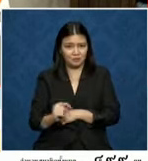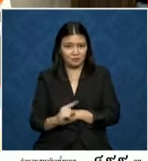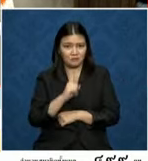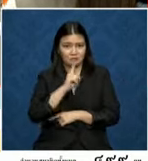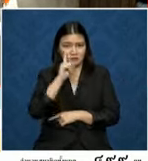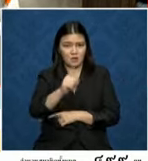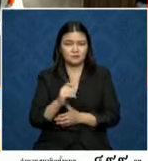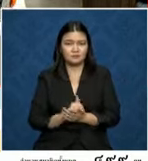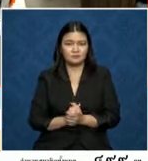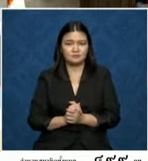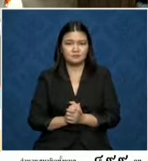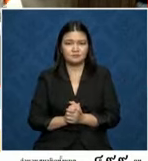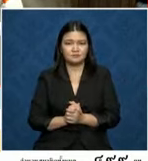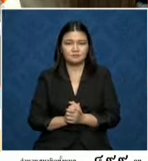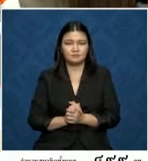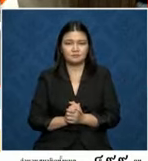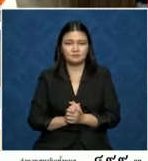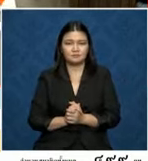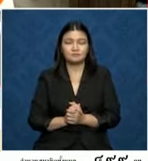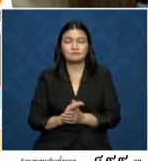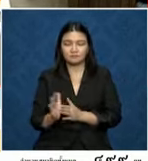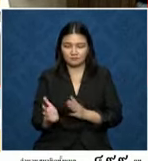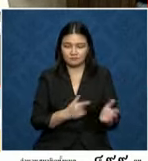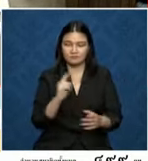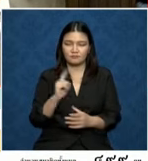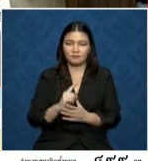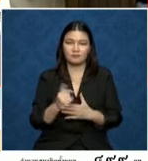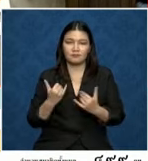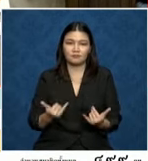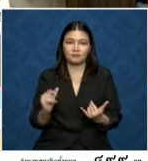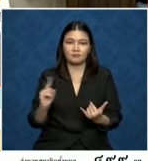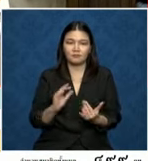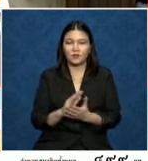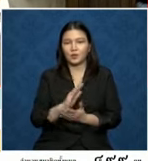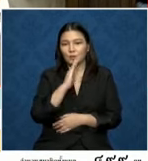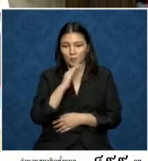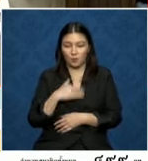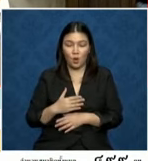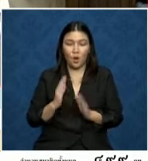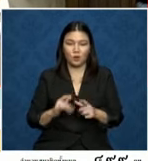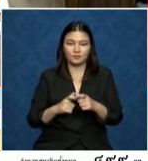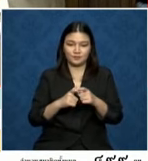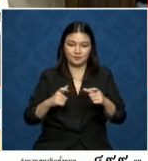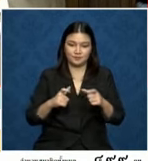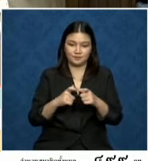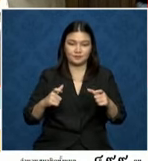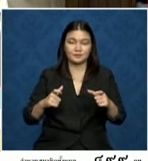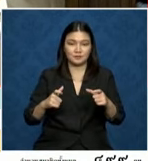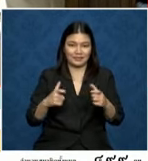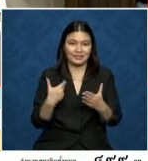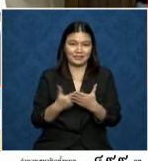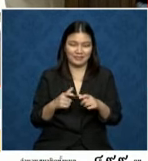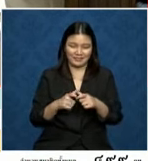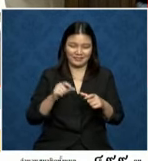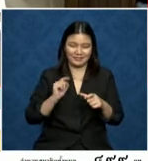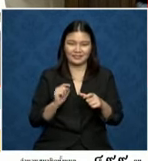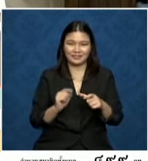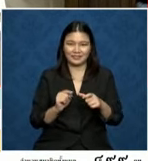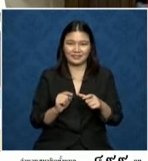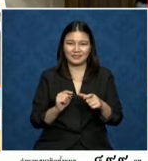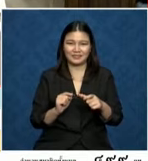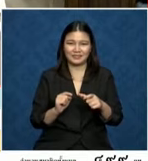ติฉบับนี้อย่างไรก็ตามในกรณีผู้สั่งจ่ายเช็คมีเจตนาไม่สุจริตเพื่อให้เจ้าหนี้